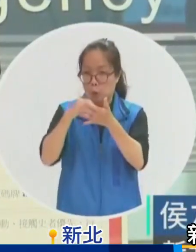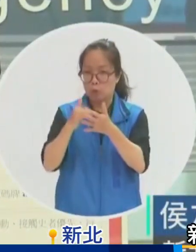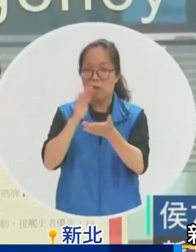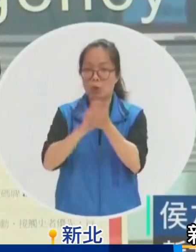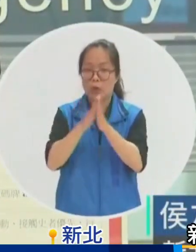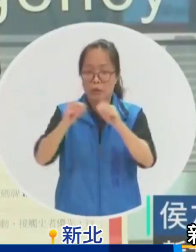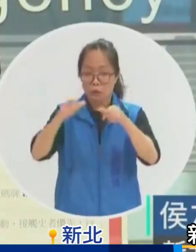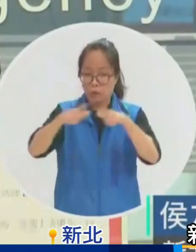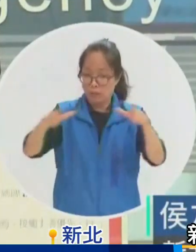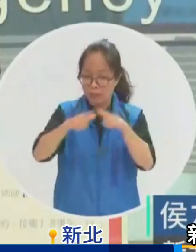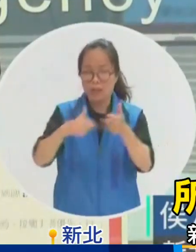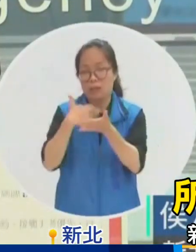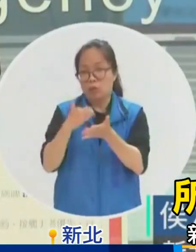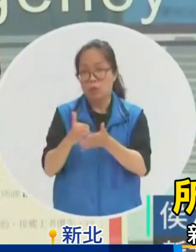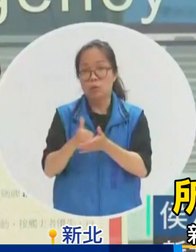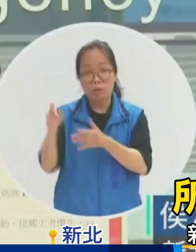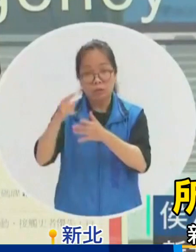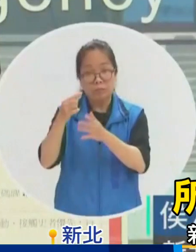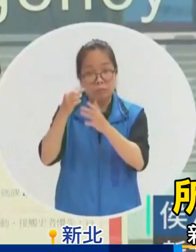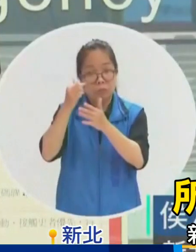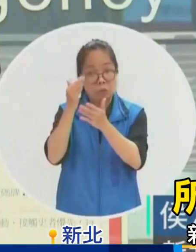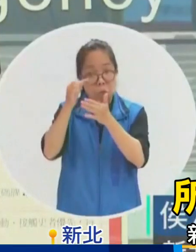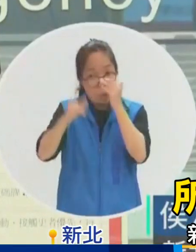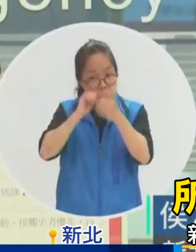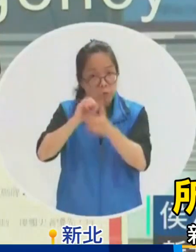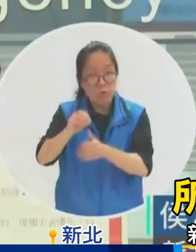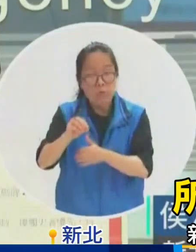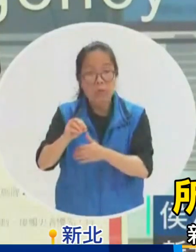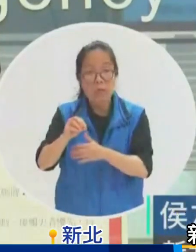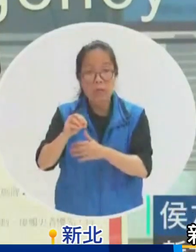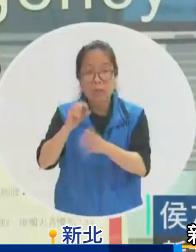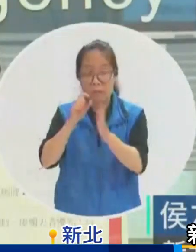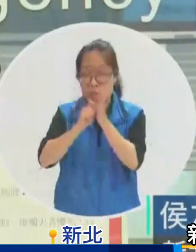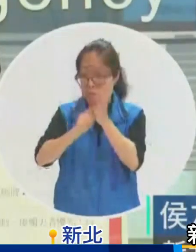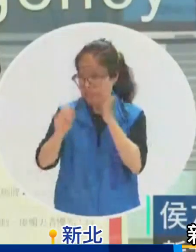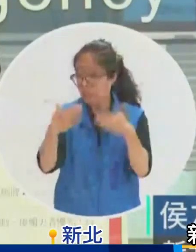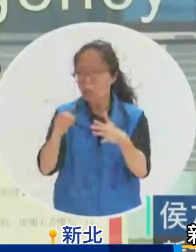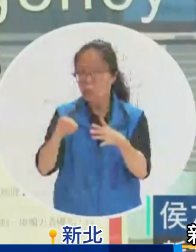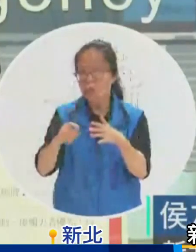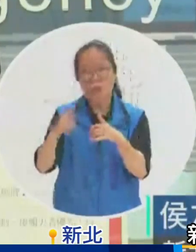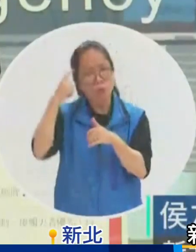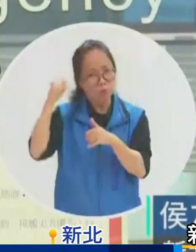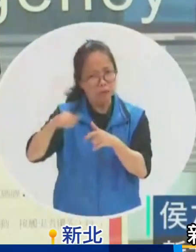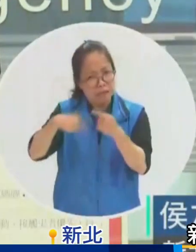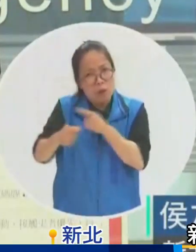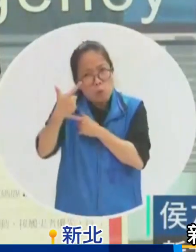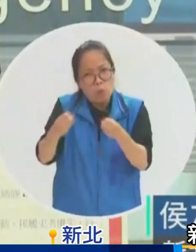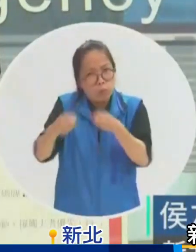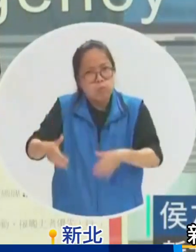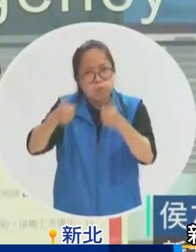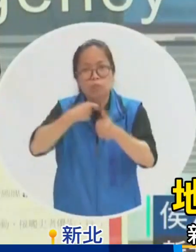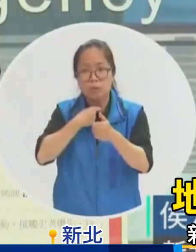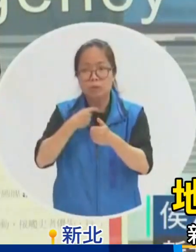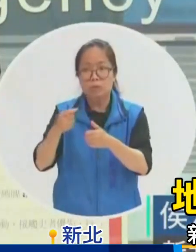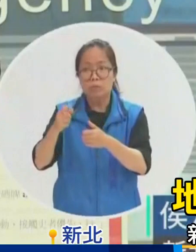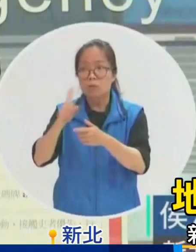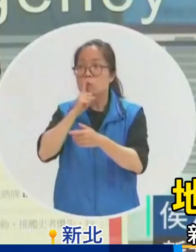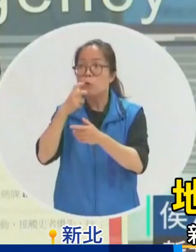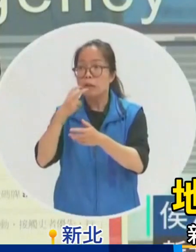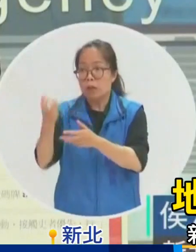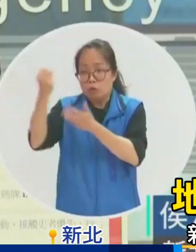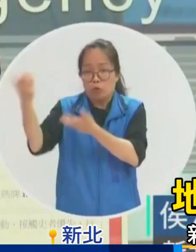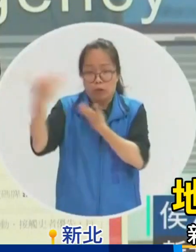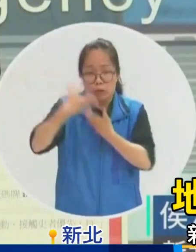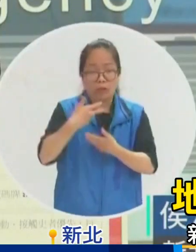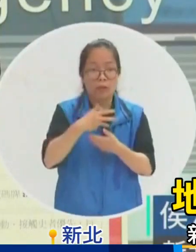算，这也没有一定的标准。所以我一直建议说，这个部分要赶快讨论，要不要授权给地方？地